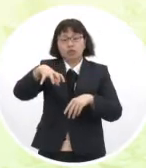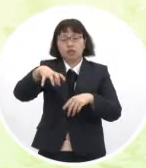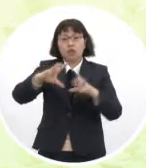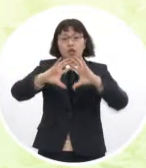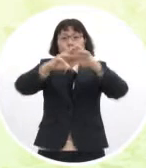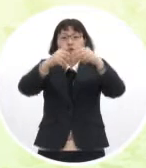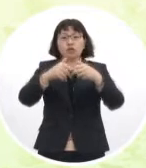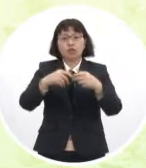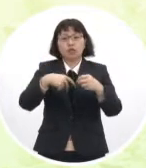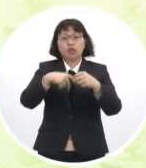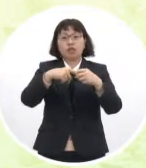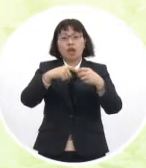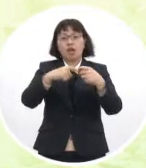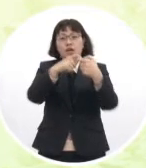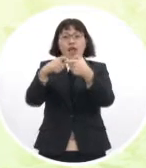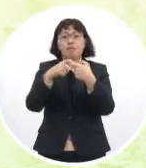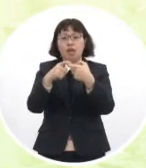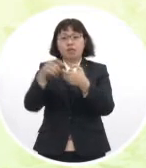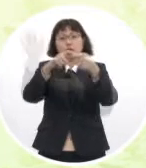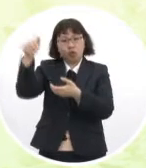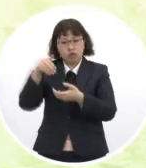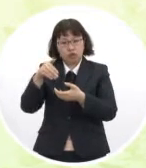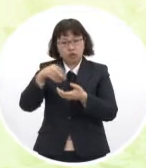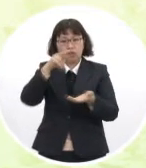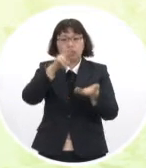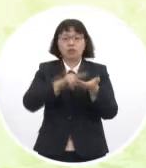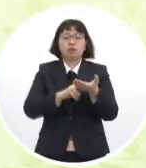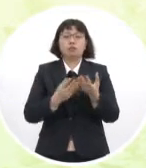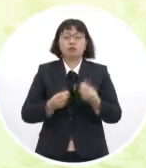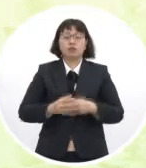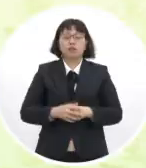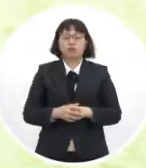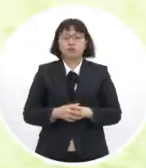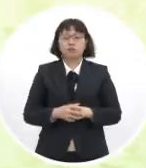ッカー連盟に対して招致を行うことが決まりました。